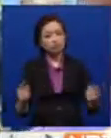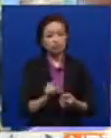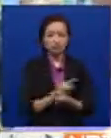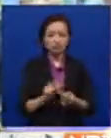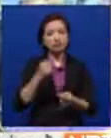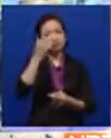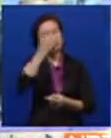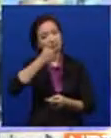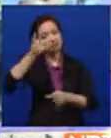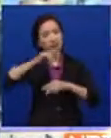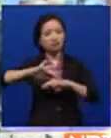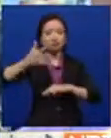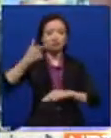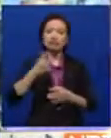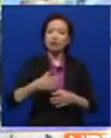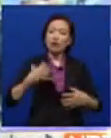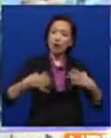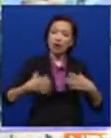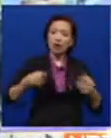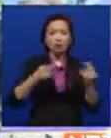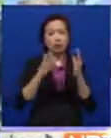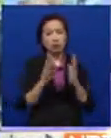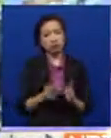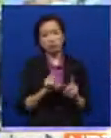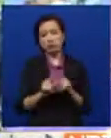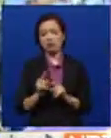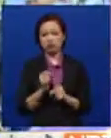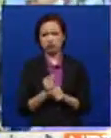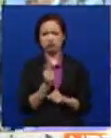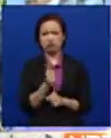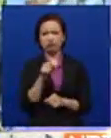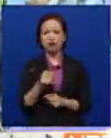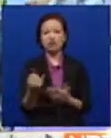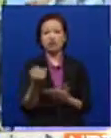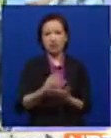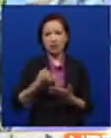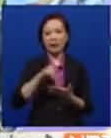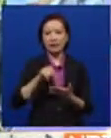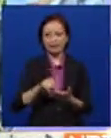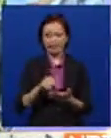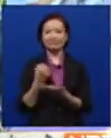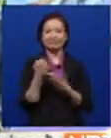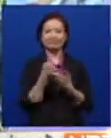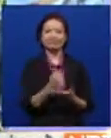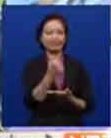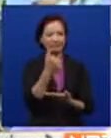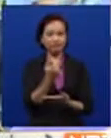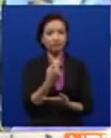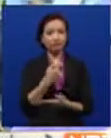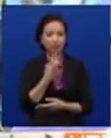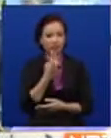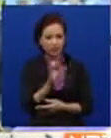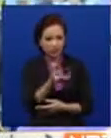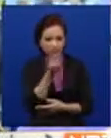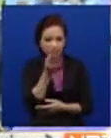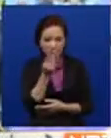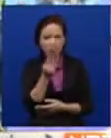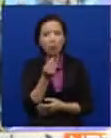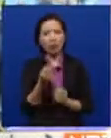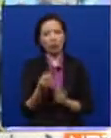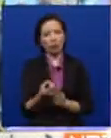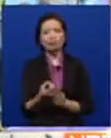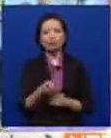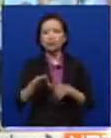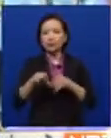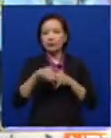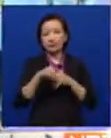นความงามตามธรรมชาติหรืออารมณ์ของคนนะครับถ้าเราได้เข้าไปสัมผัสเนี่ยเราก็จะเห็นว่ามันได้มีบทบาทต่อชีวิตของคน